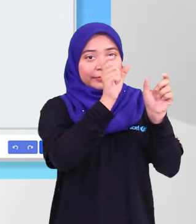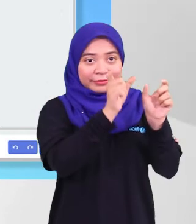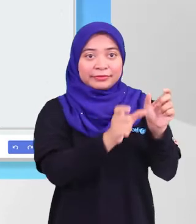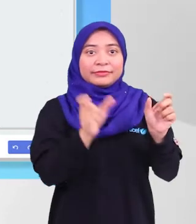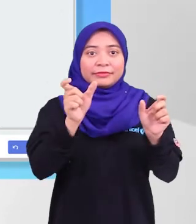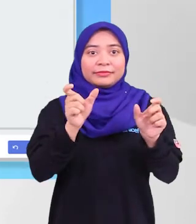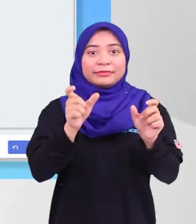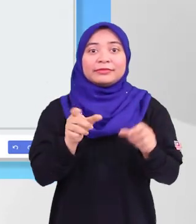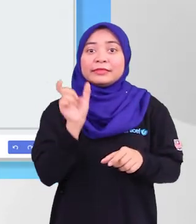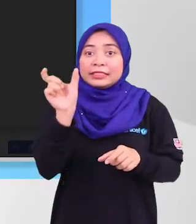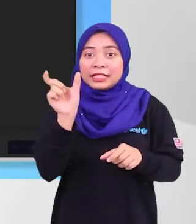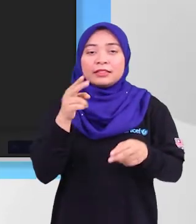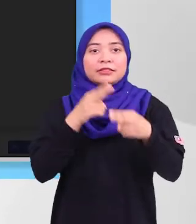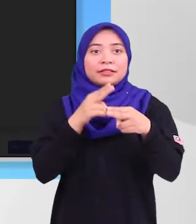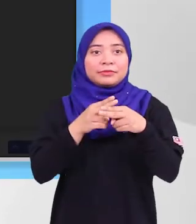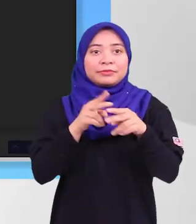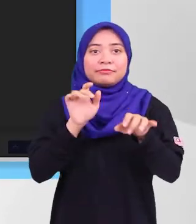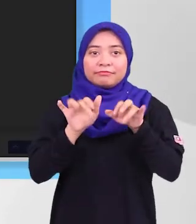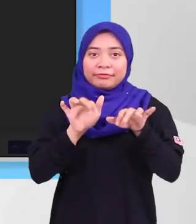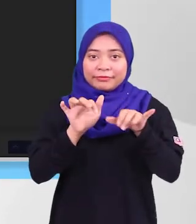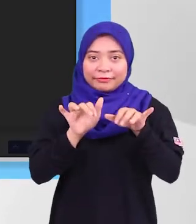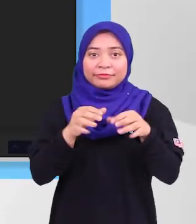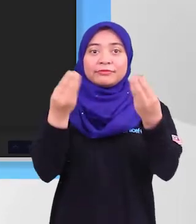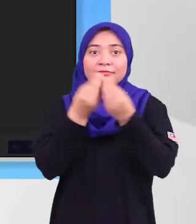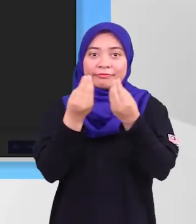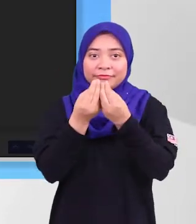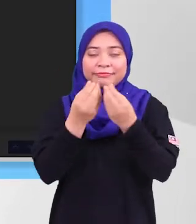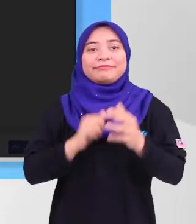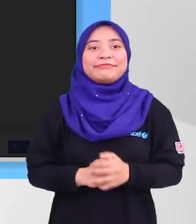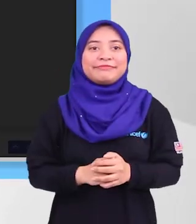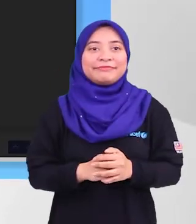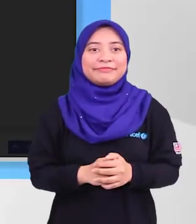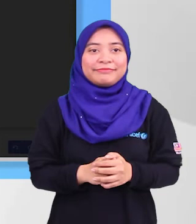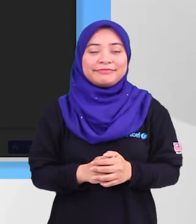make a variable dan berikan nama yang sesuai untuk pemboleh ubah. Type kiraan.